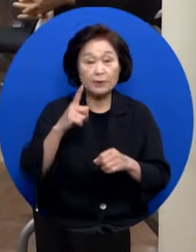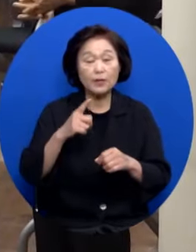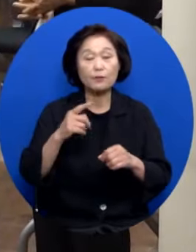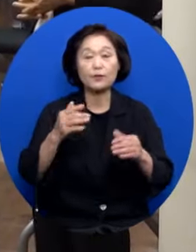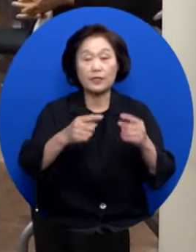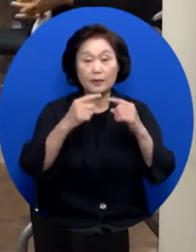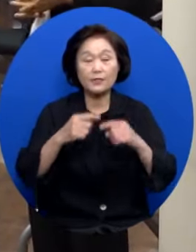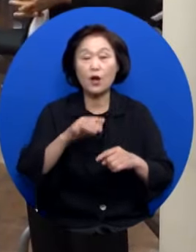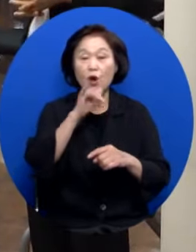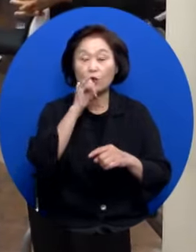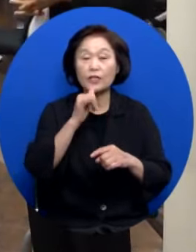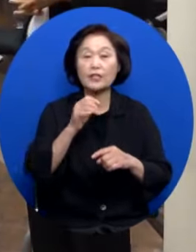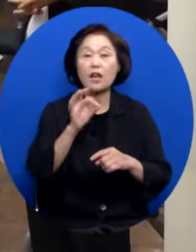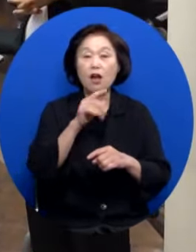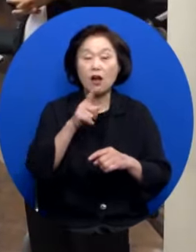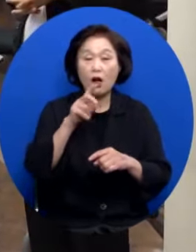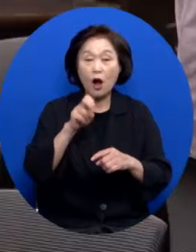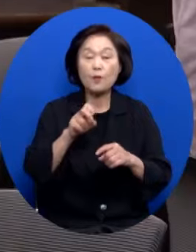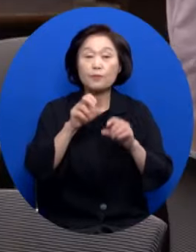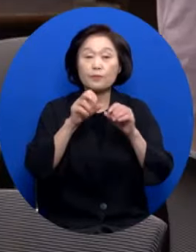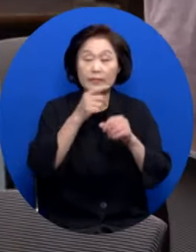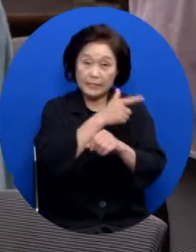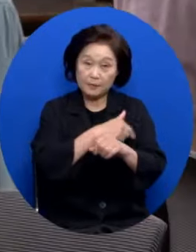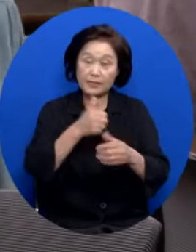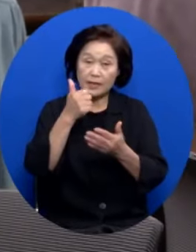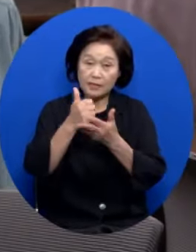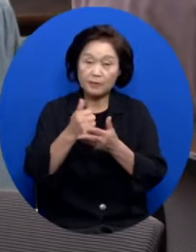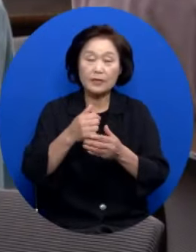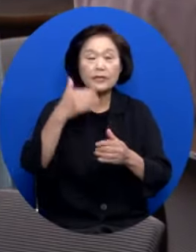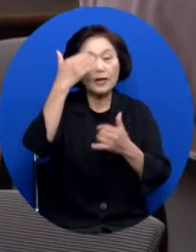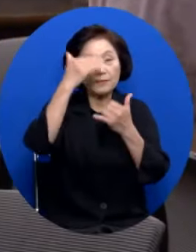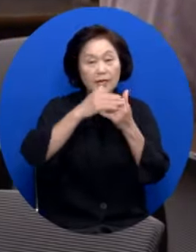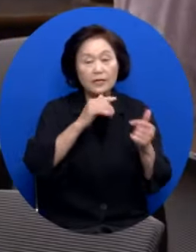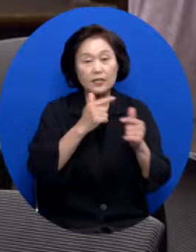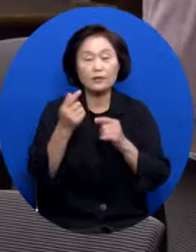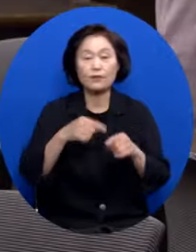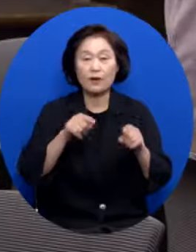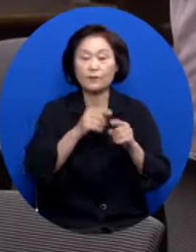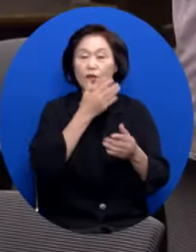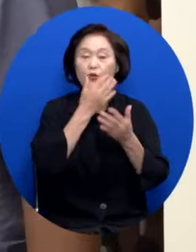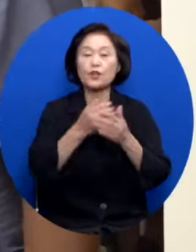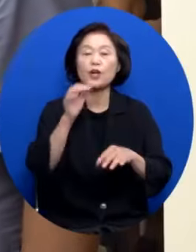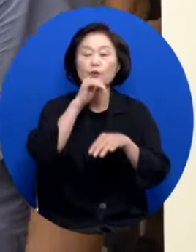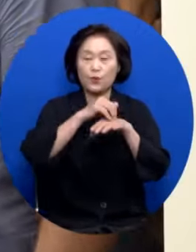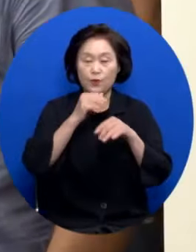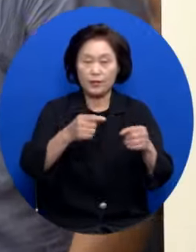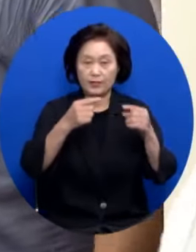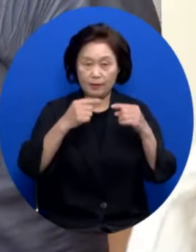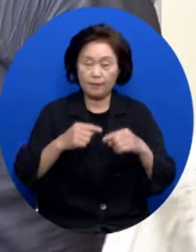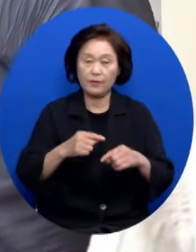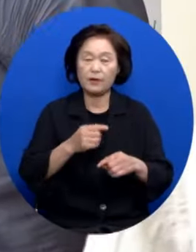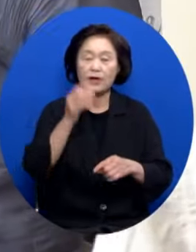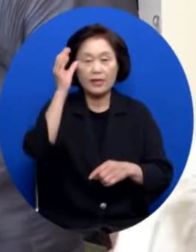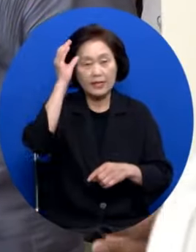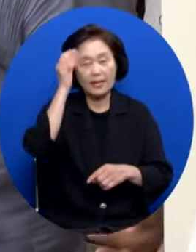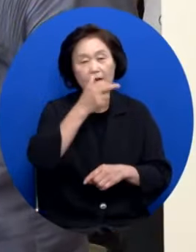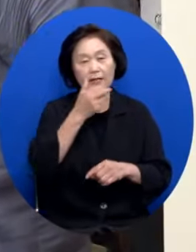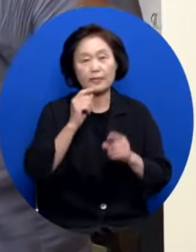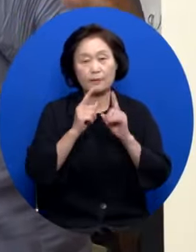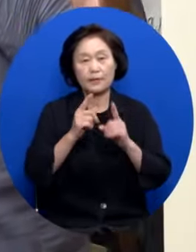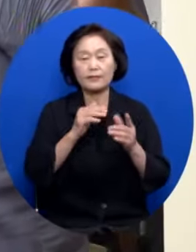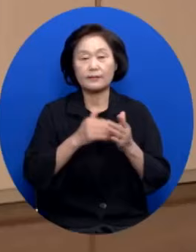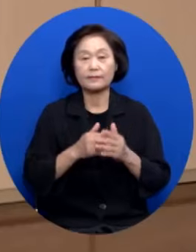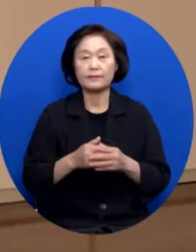은혜를 받았다는 엄 스베틀라나 집사는 다음 세대와 함께 귀한 훈련에 참여할 수 있어 기대가 크다고